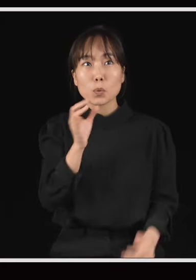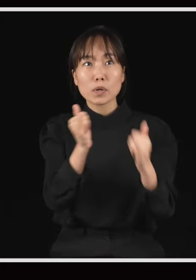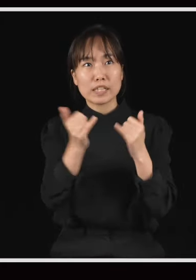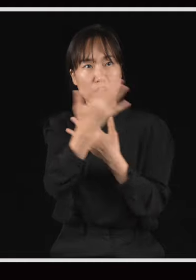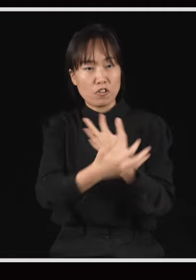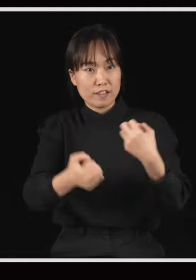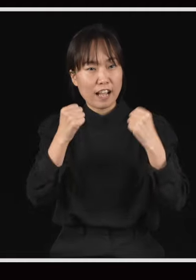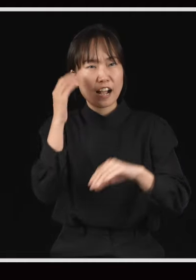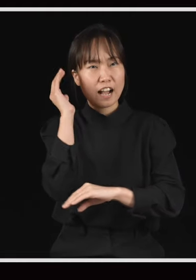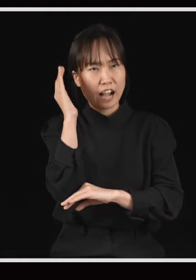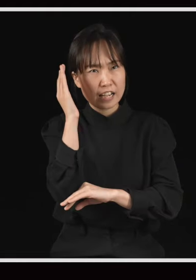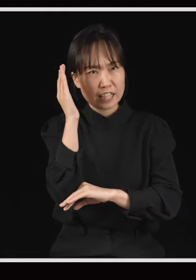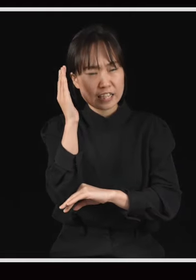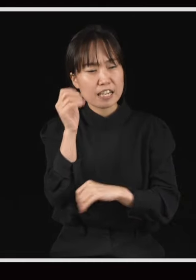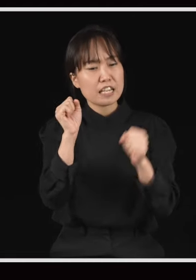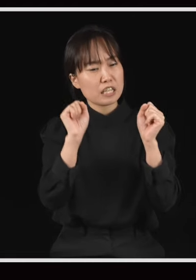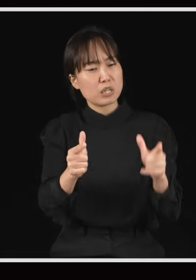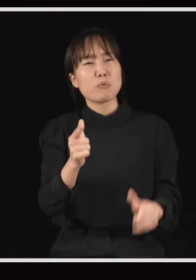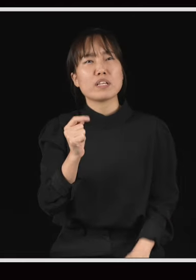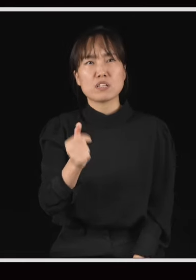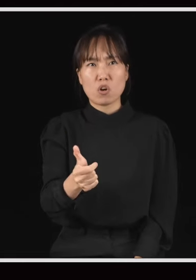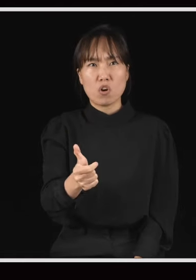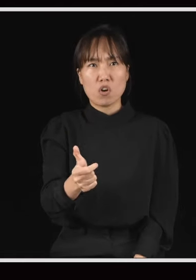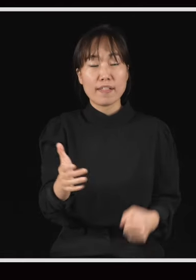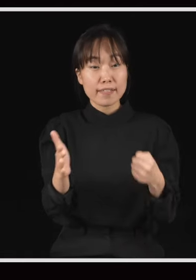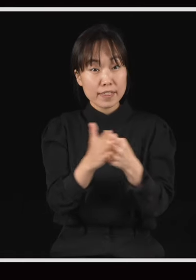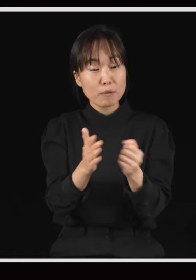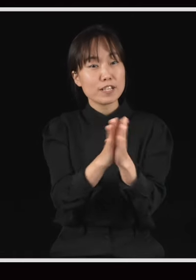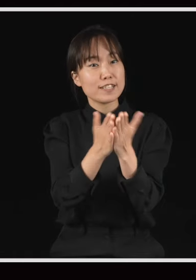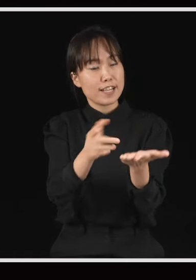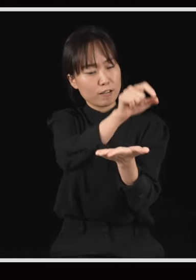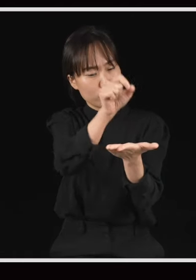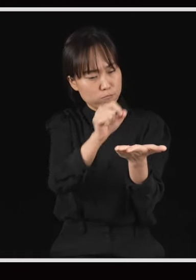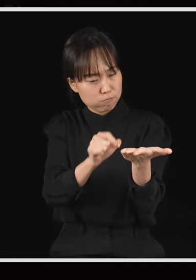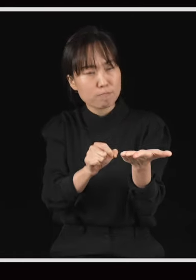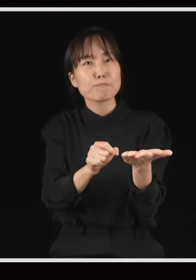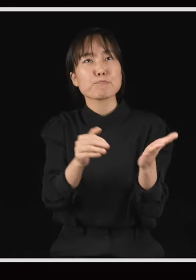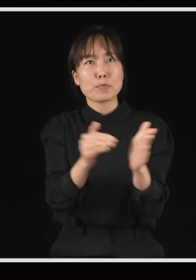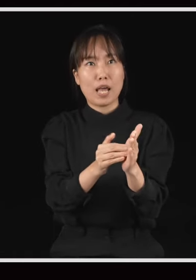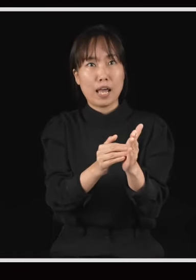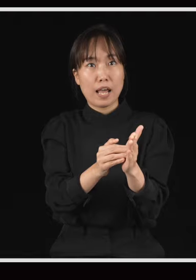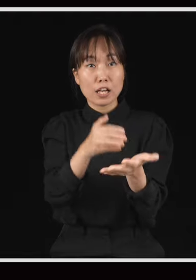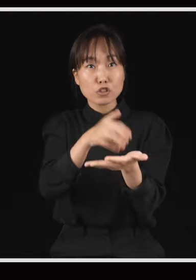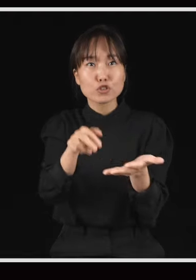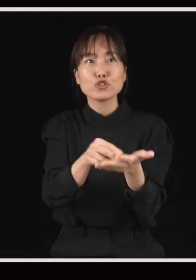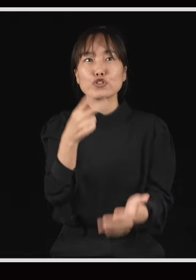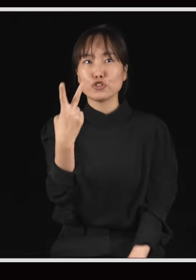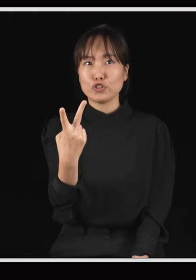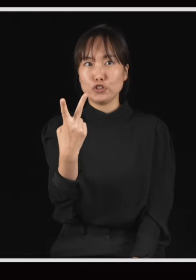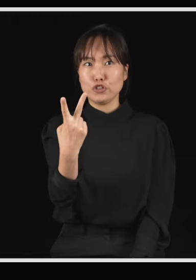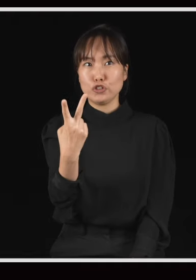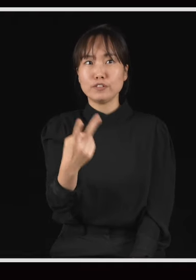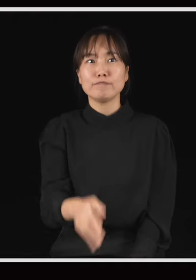노인의학 강의를 그냥 하면은 아무도 이렇게 강연을 만들어주지 않을 테니까. 그래서 제 책 2권에서 이런 얘기를 하고 있고요.